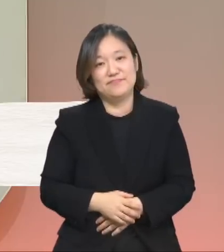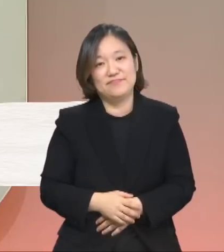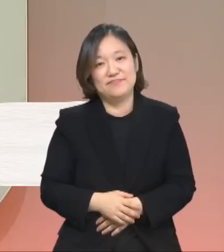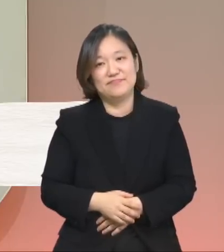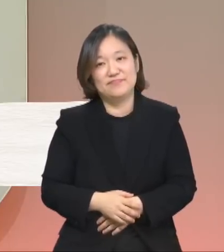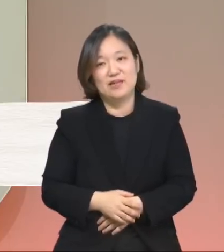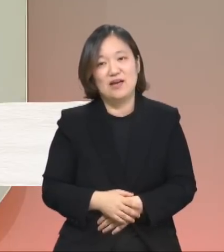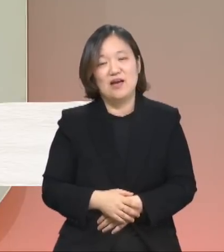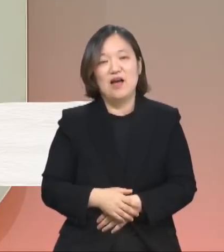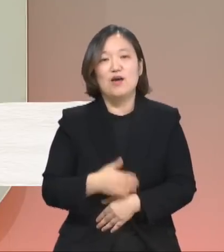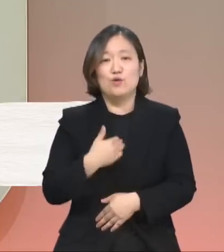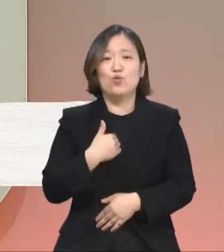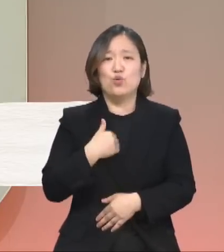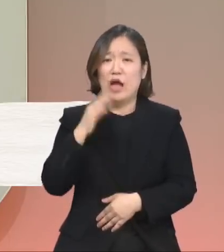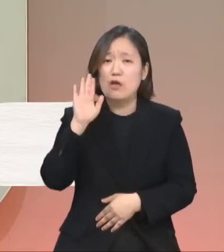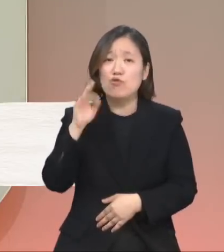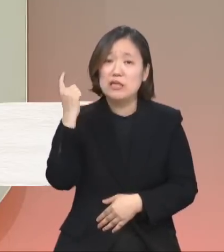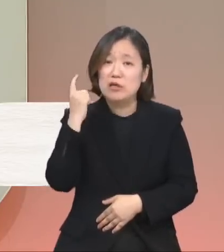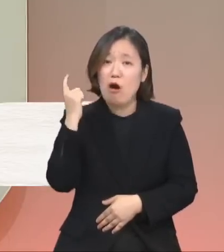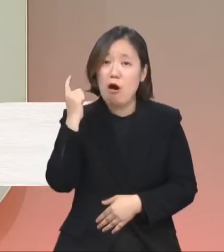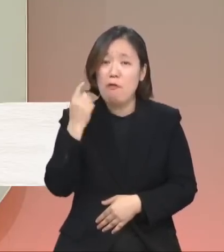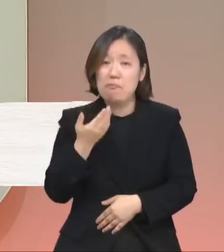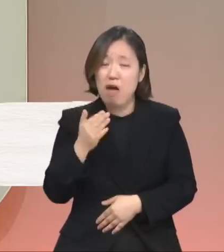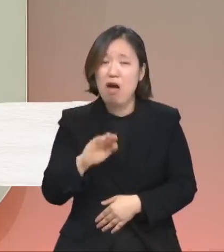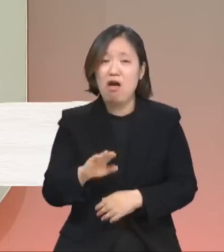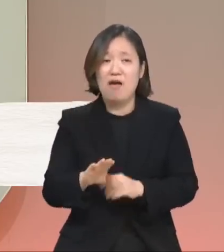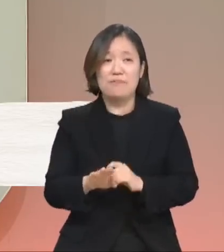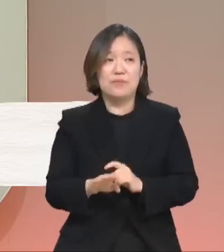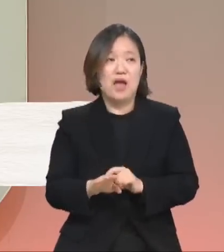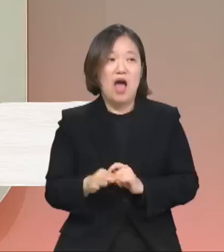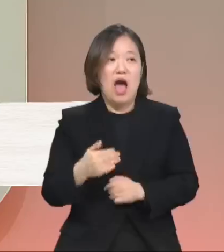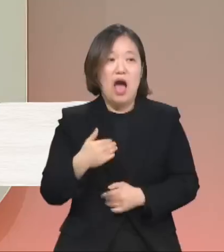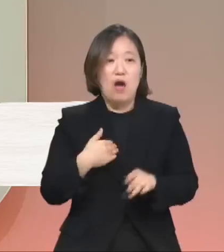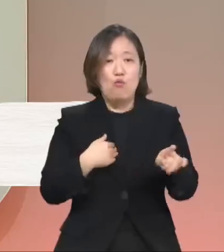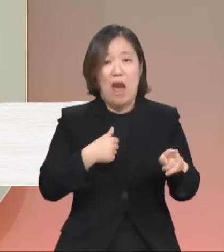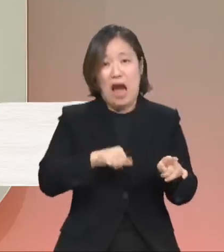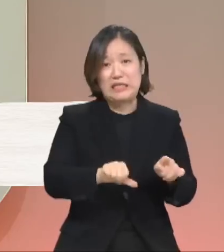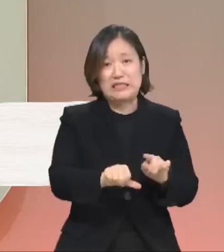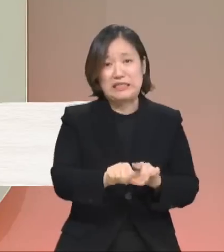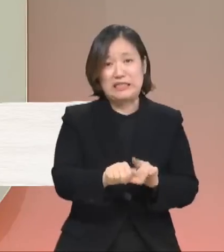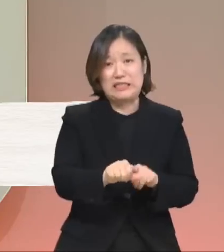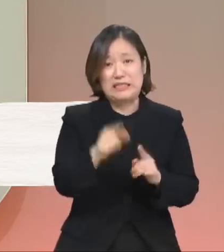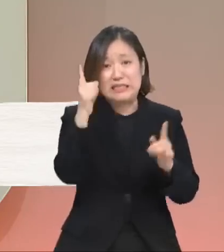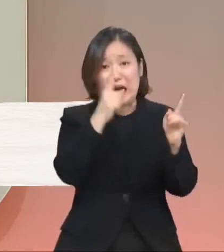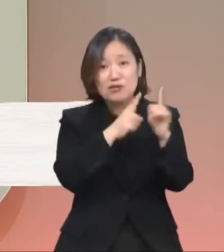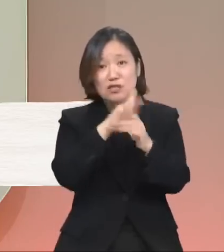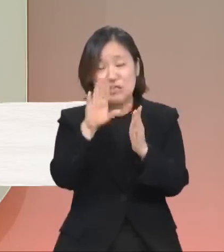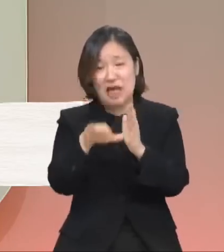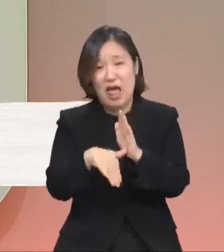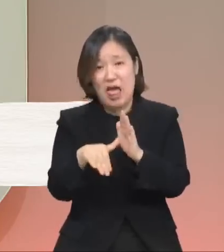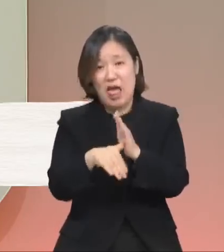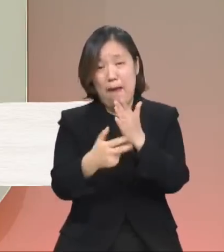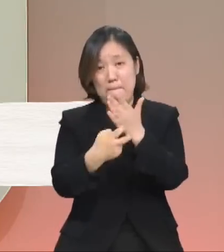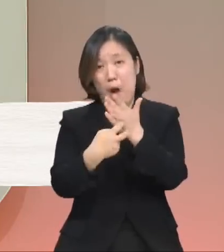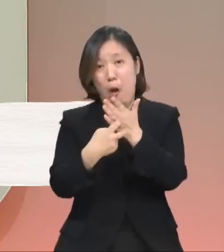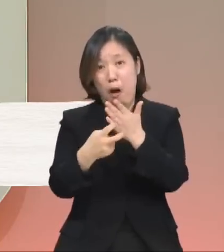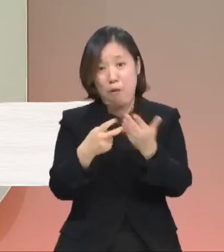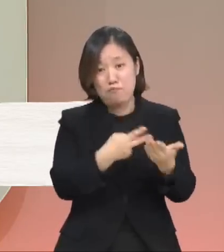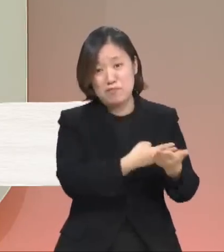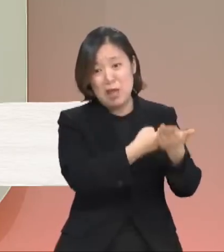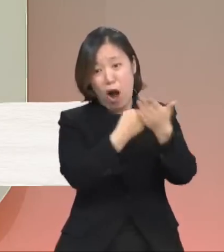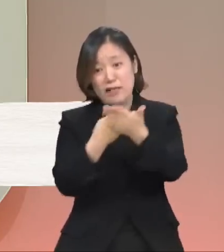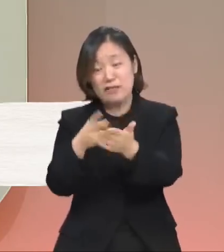제가 나중에 알았지만 아들이 병원 응급실에 실려 왔을 때 의사가